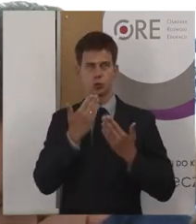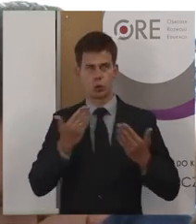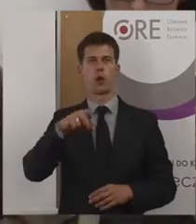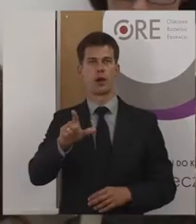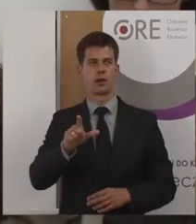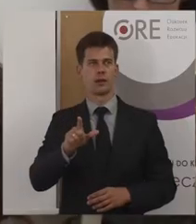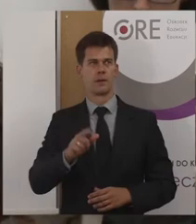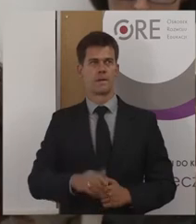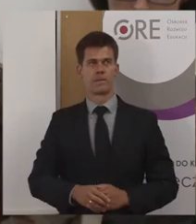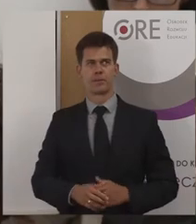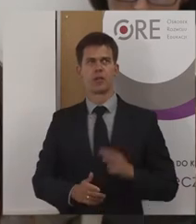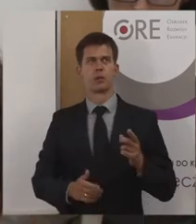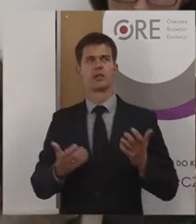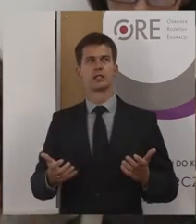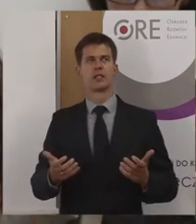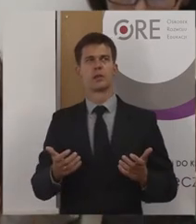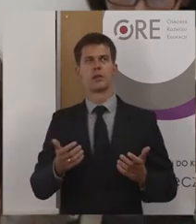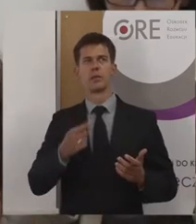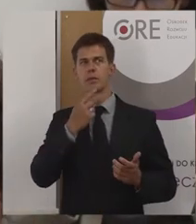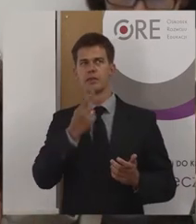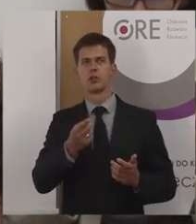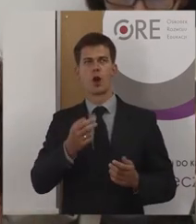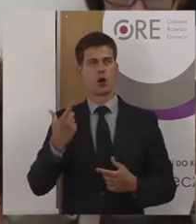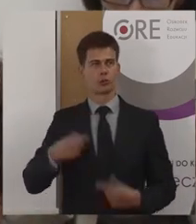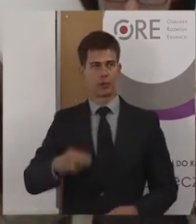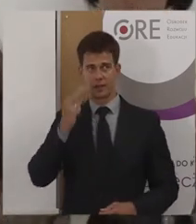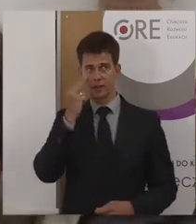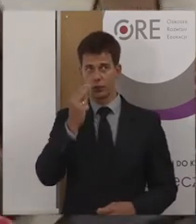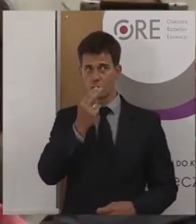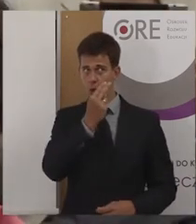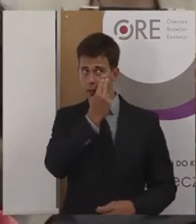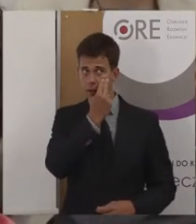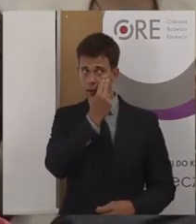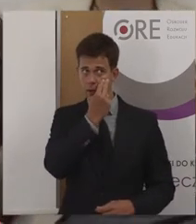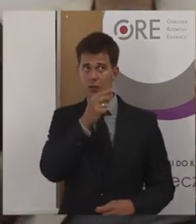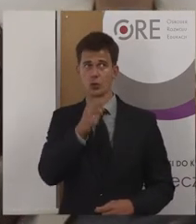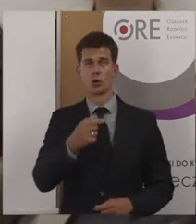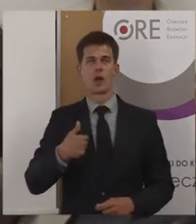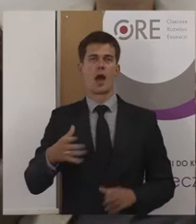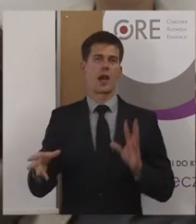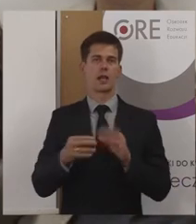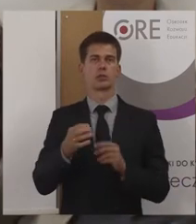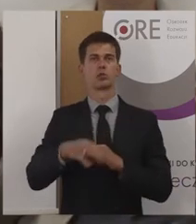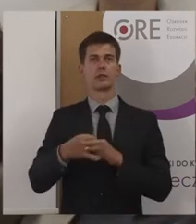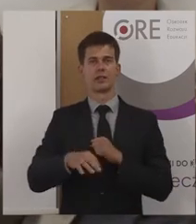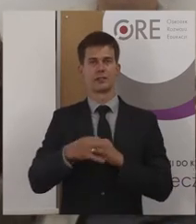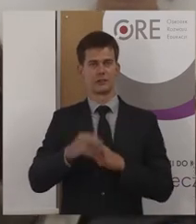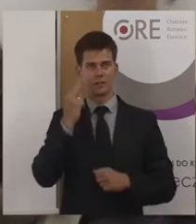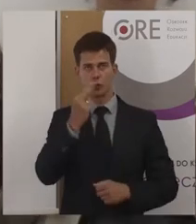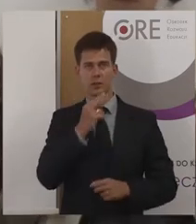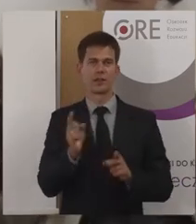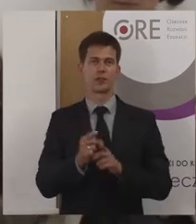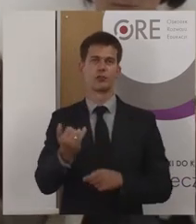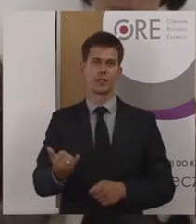Dziękuję. Może zacznę od tego, że sama definicja osoby niewidomej. Pracuję ze studentami niewidomymi od wielu lat, z dziećmi również na